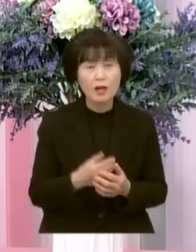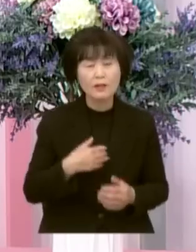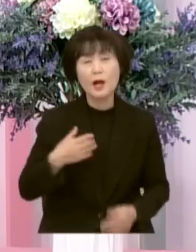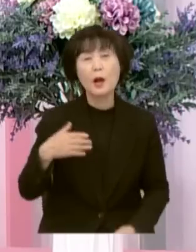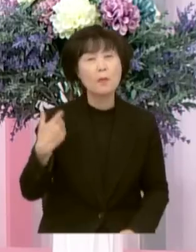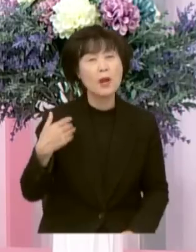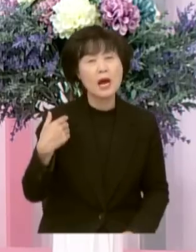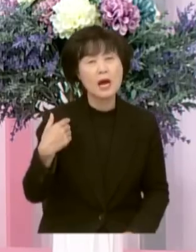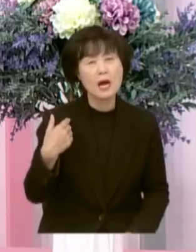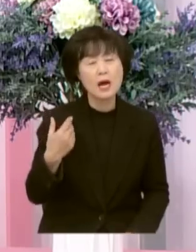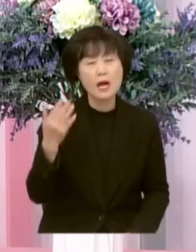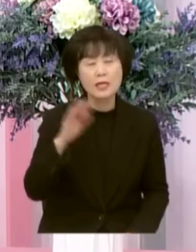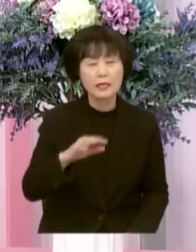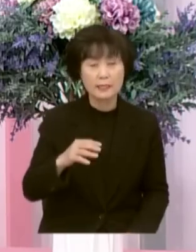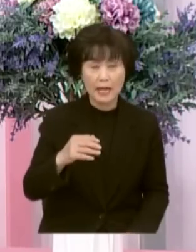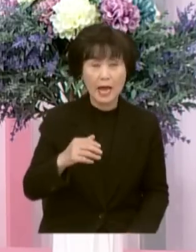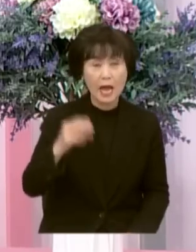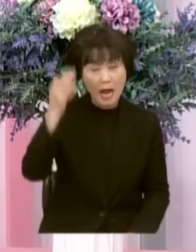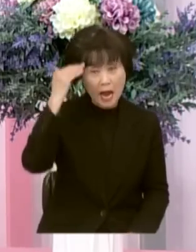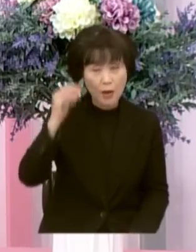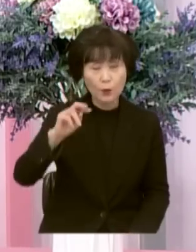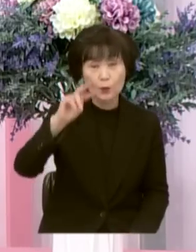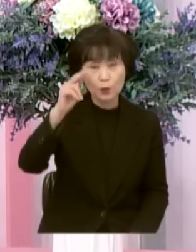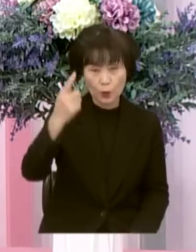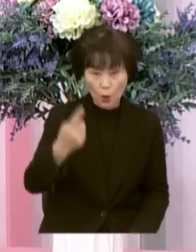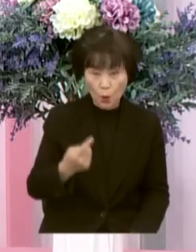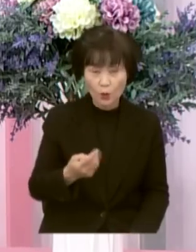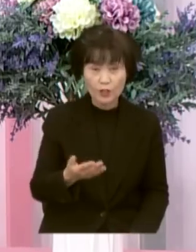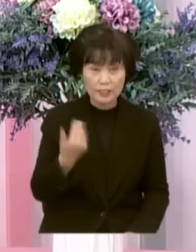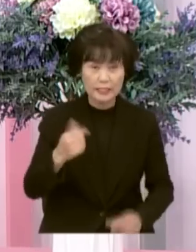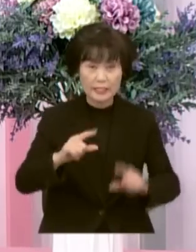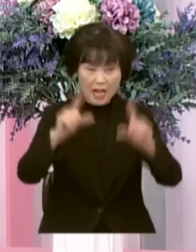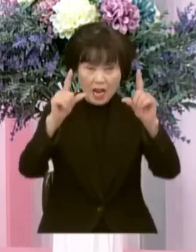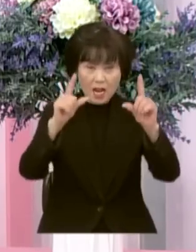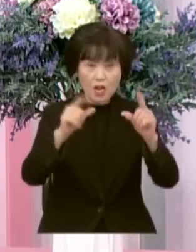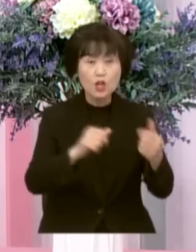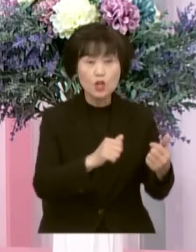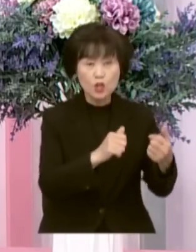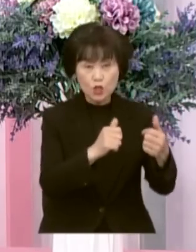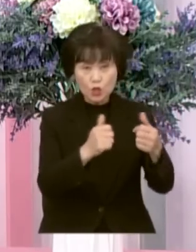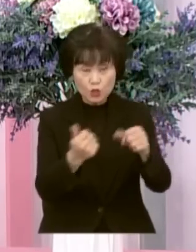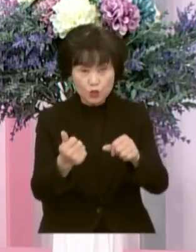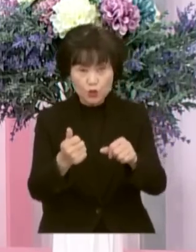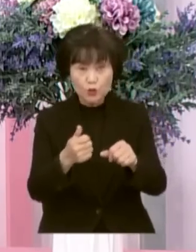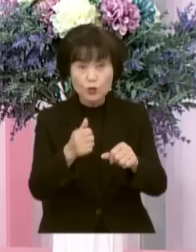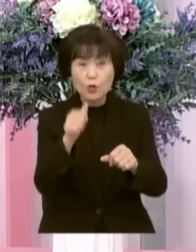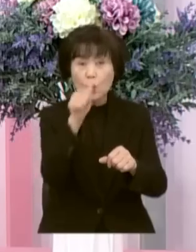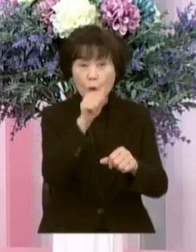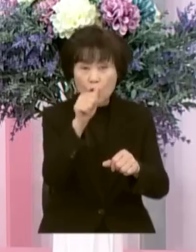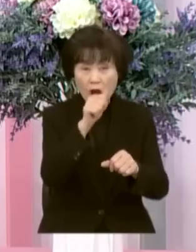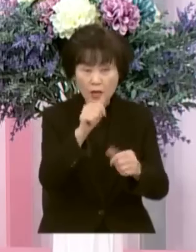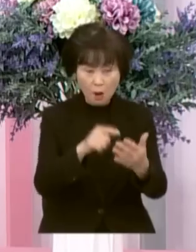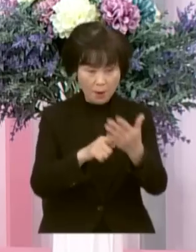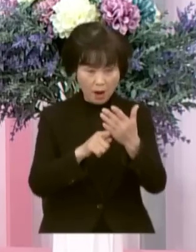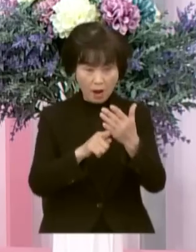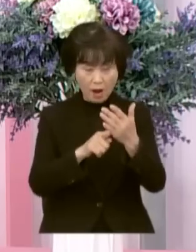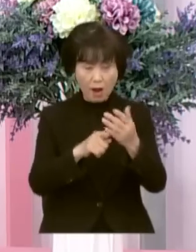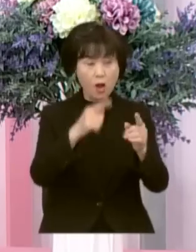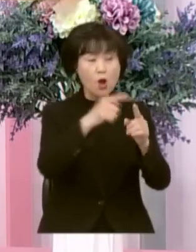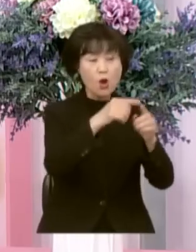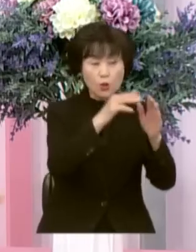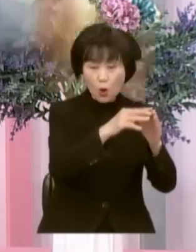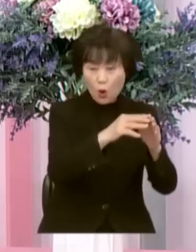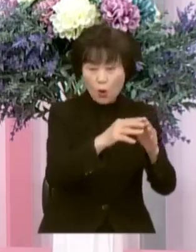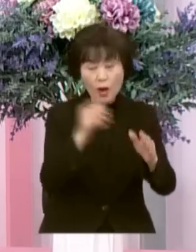알아들으니까요. 돌아오기 바로 전날 죽은 고양이가 제 앞에 나타났어요. 왜냐하면 여기가 교회고 여기가 이제